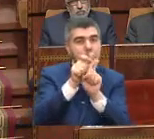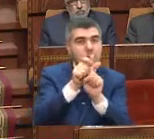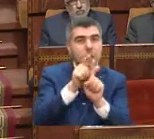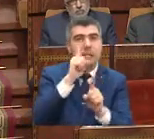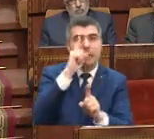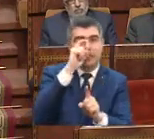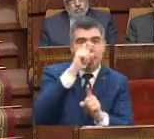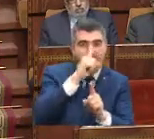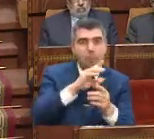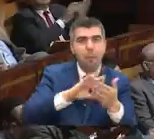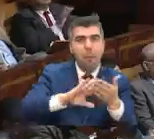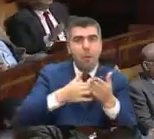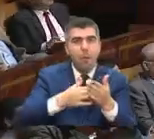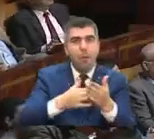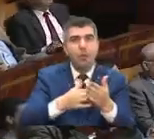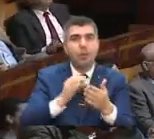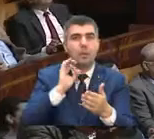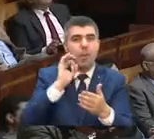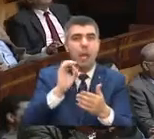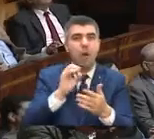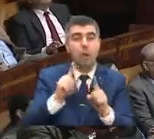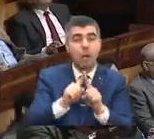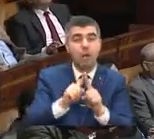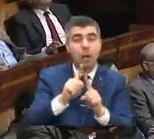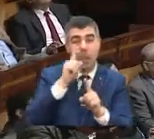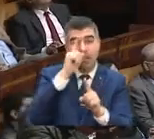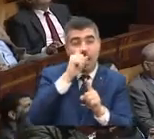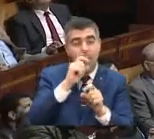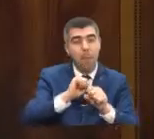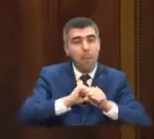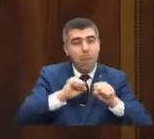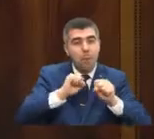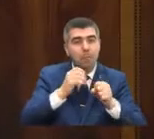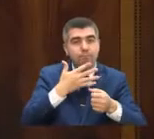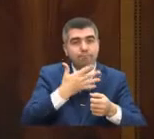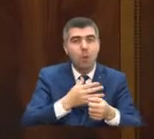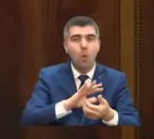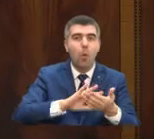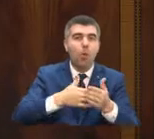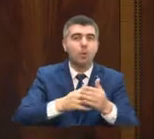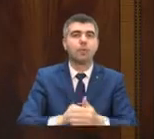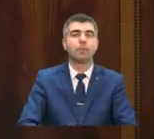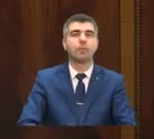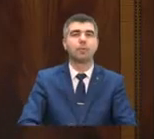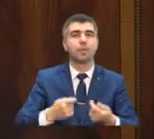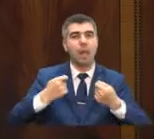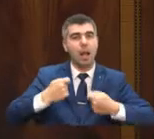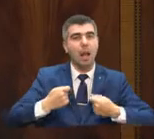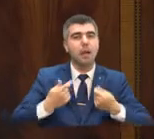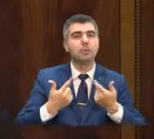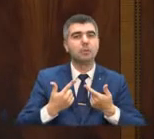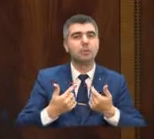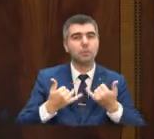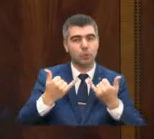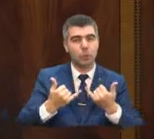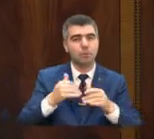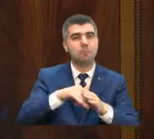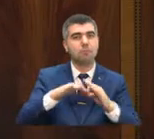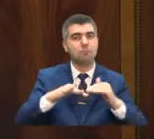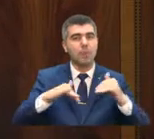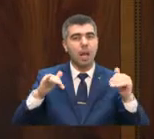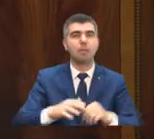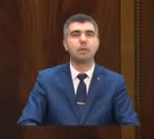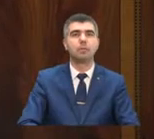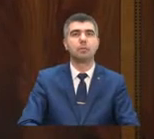التحديات الإجرامية على رأسها الأخطار الإرهابية. السيد الرئيس المحترم، السيدات والسادة النواب المحترمون، من